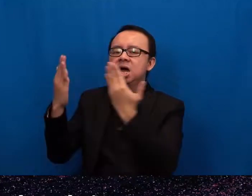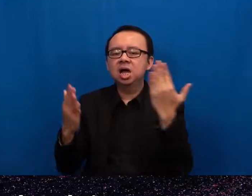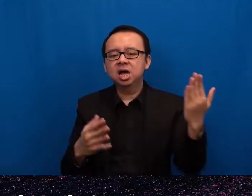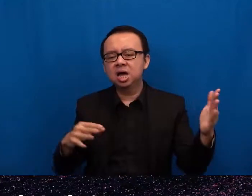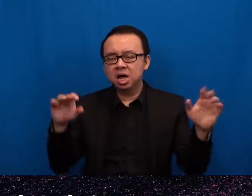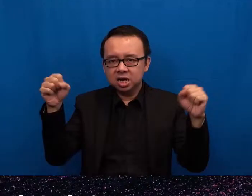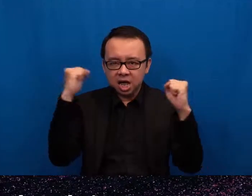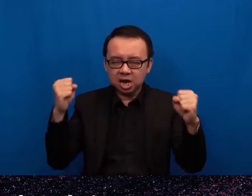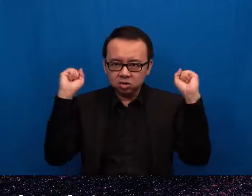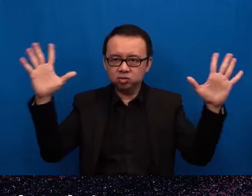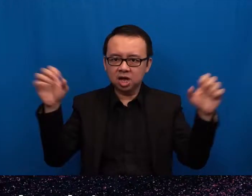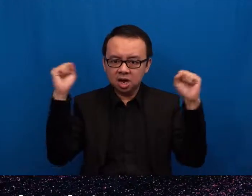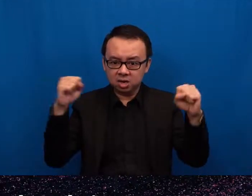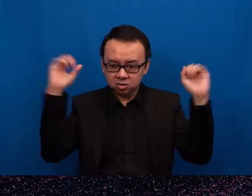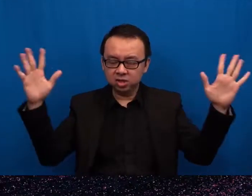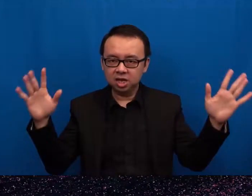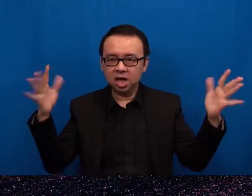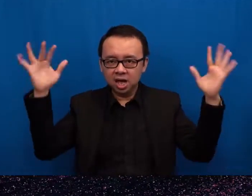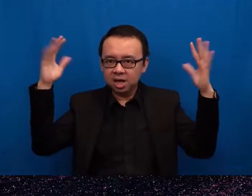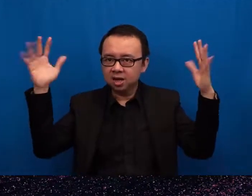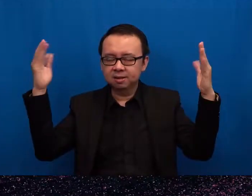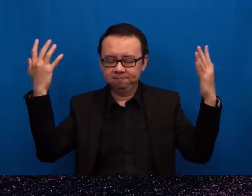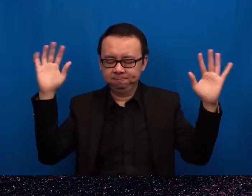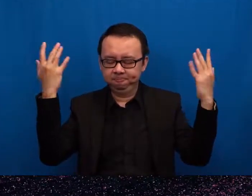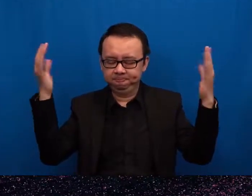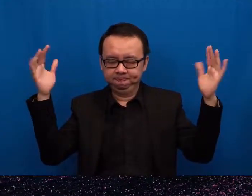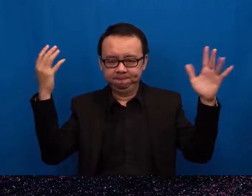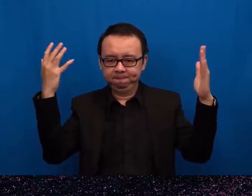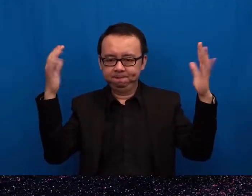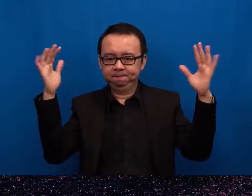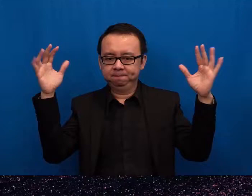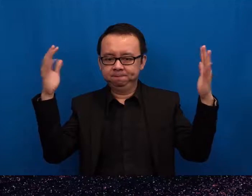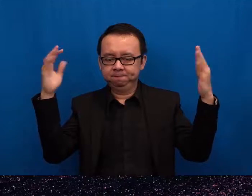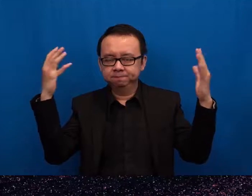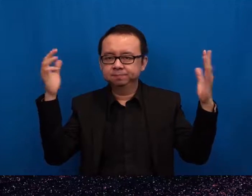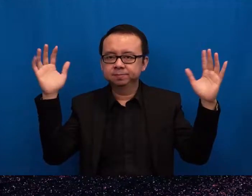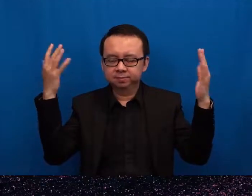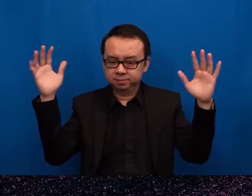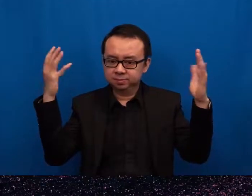kesaksian. Haleluya, haleluya. Mari kita berikan tepuk tangan di mana kita berada. Haleluya, praise the Lord.